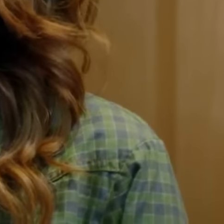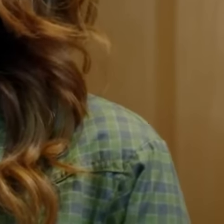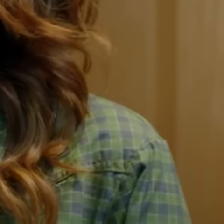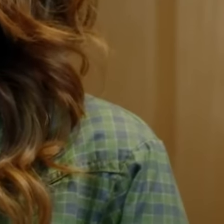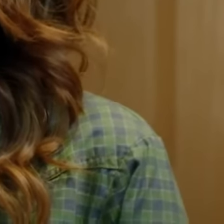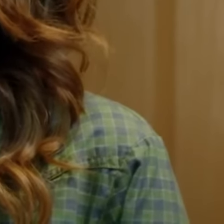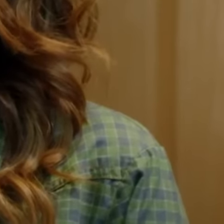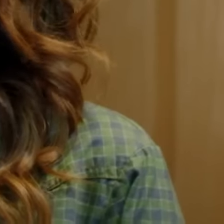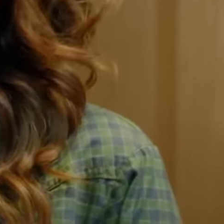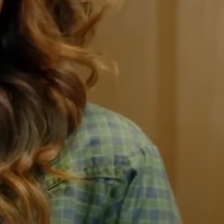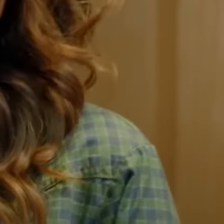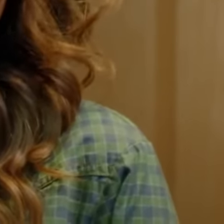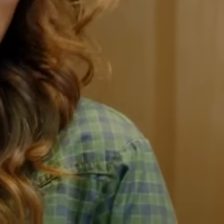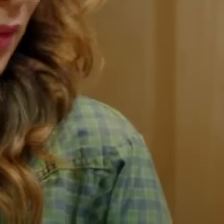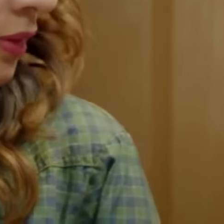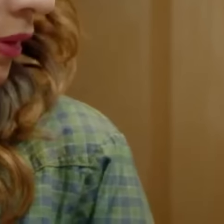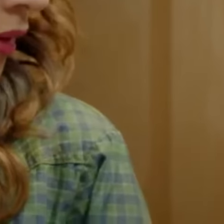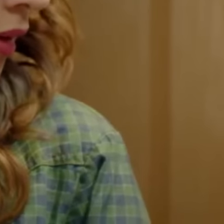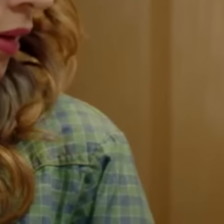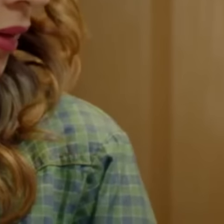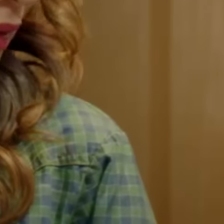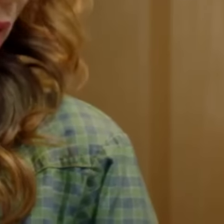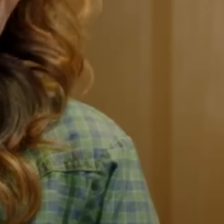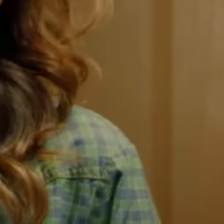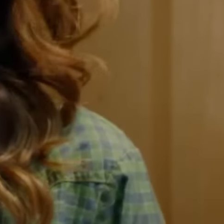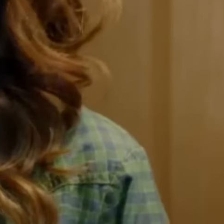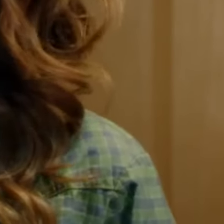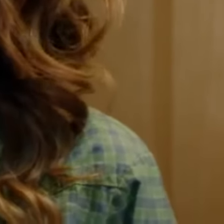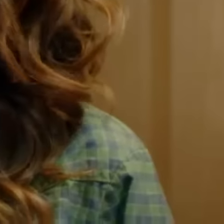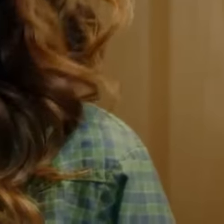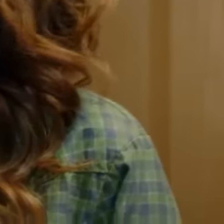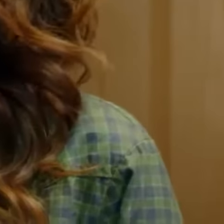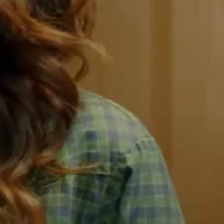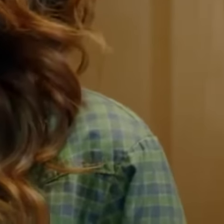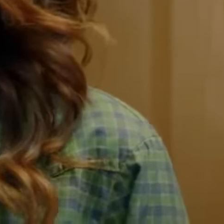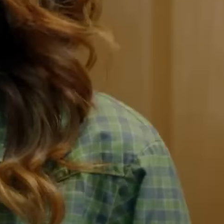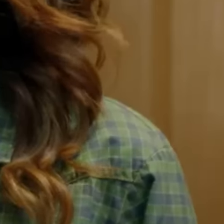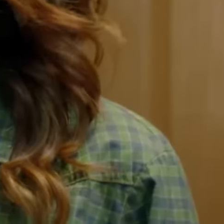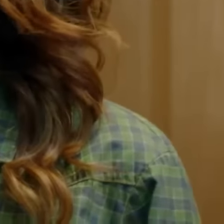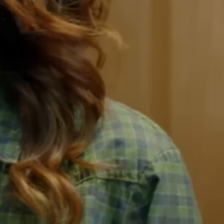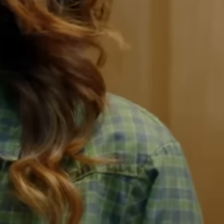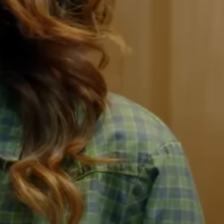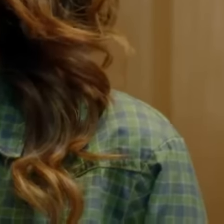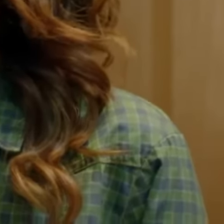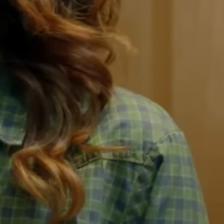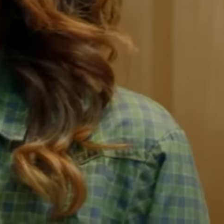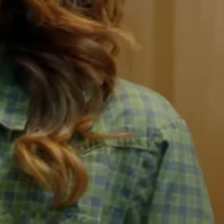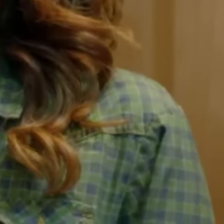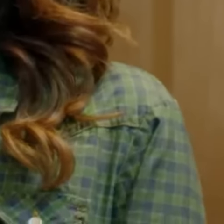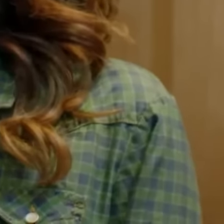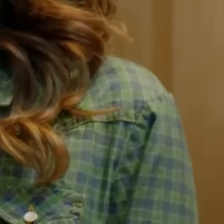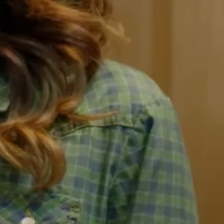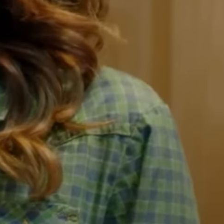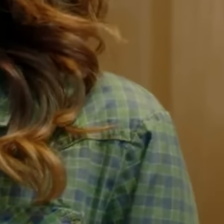Üzgün göz ucuyla kapıya bakıp önüne döndü. Kıvırcık saçları kareli yeşil gömleğinin üzerine düşüyor. Hala cesaretsiz.